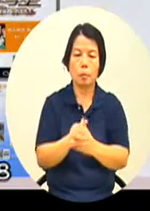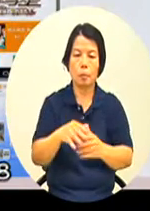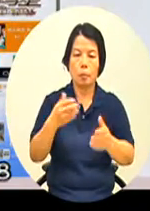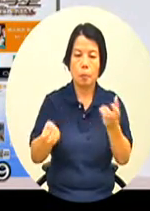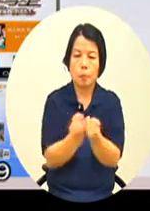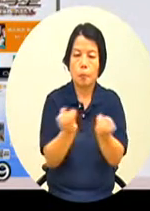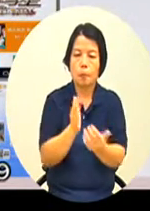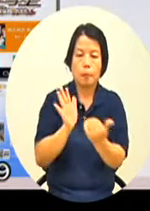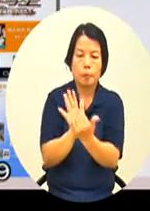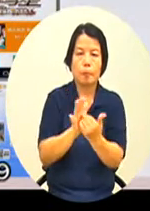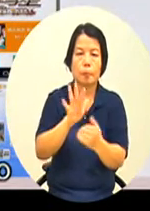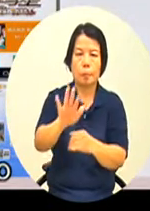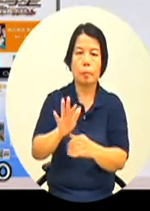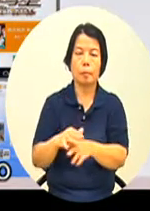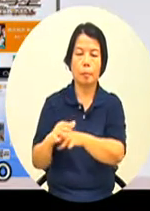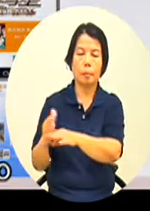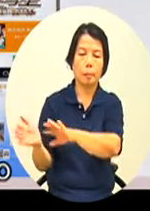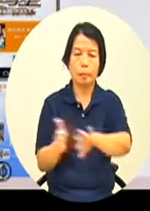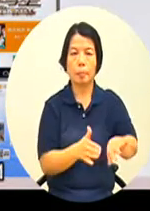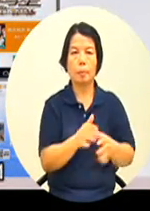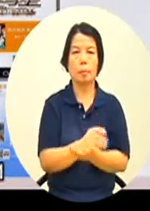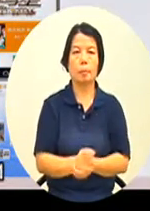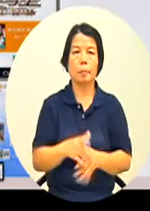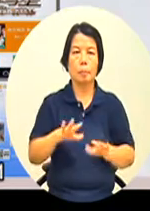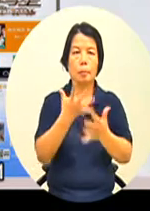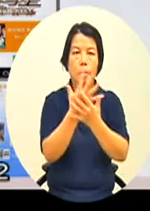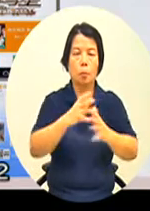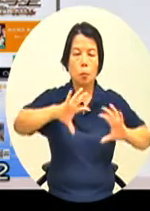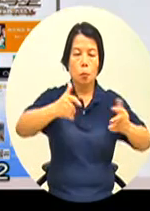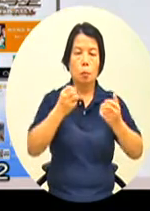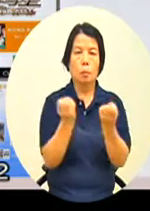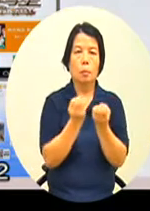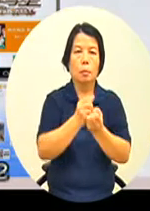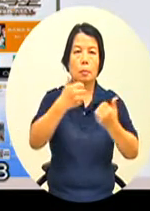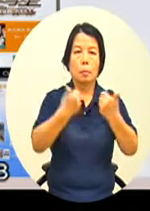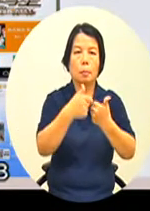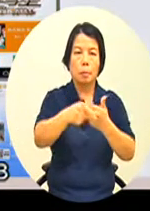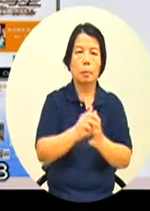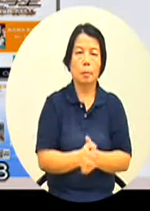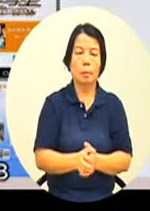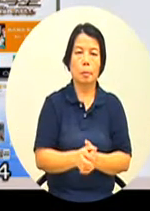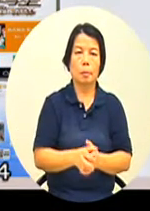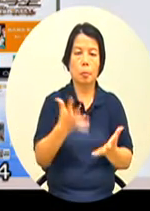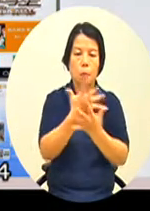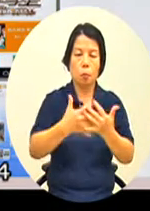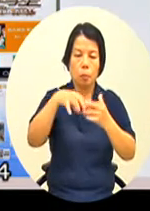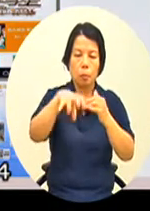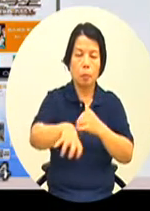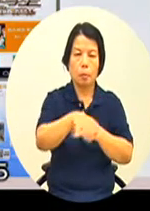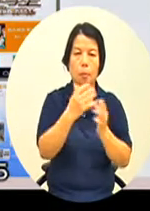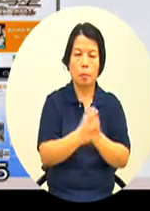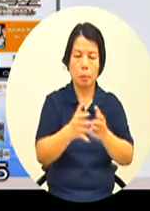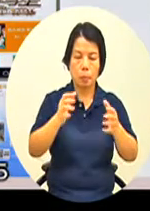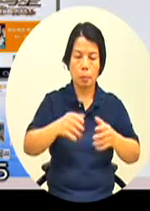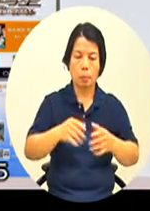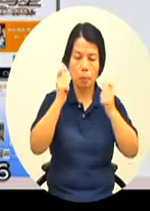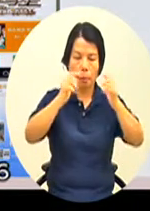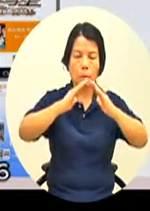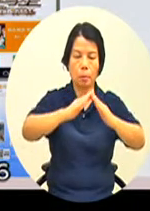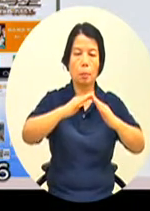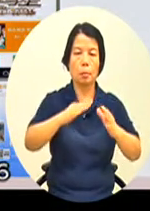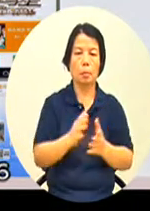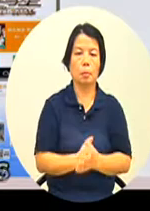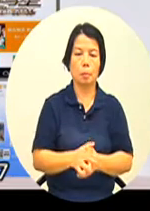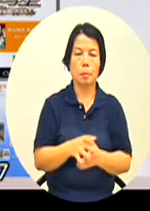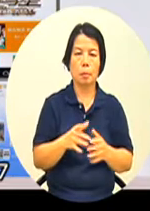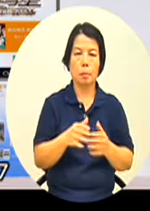了因应国发会最新网站版型的规范，本府的全球资讯网导入响应式